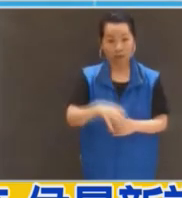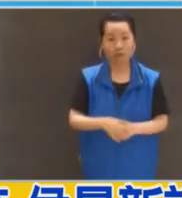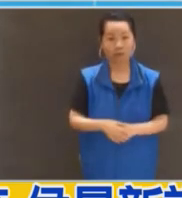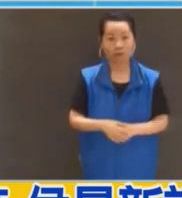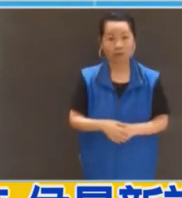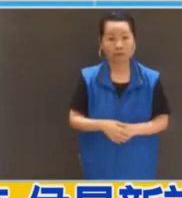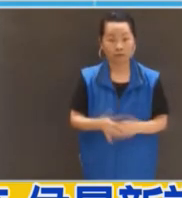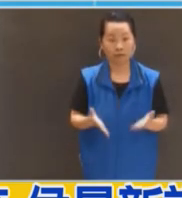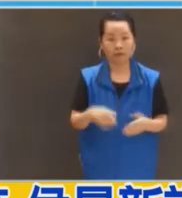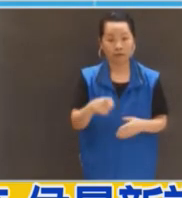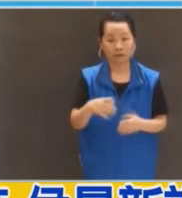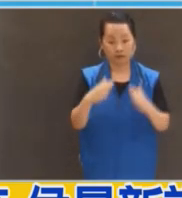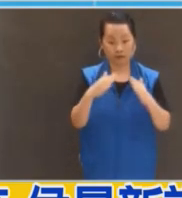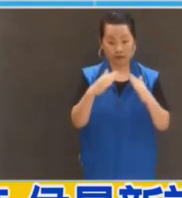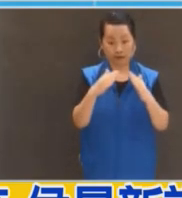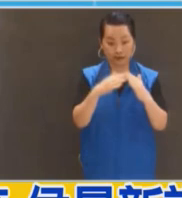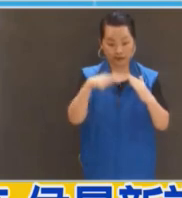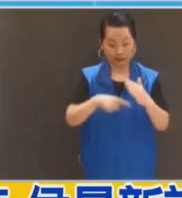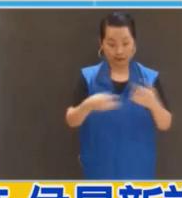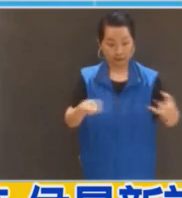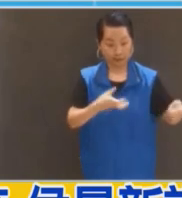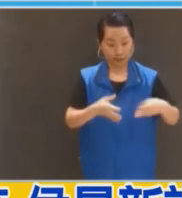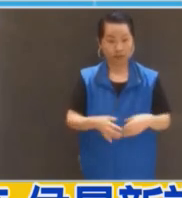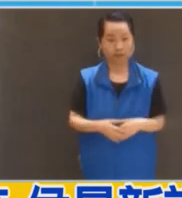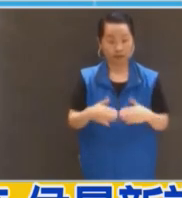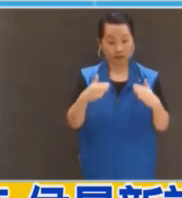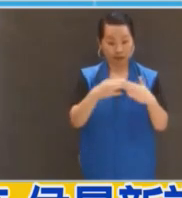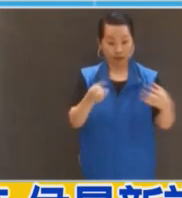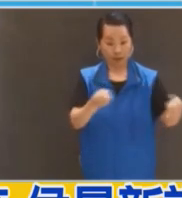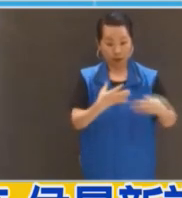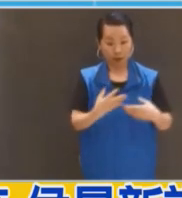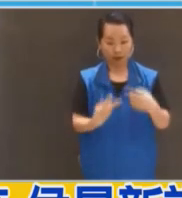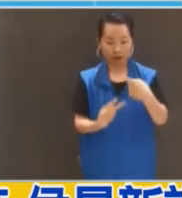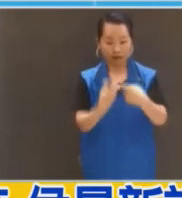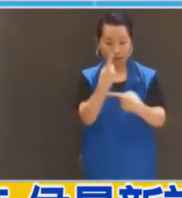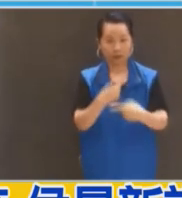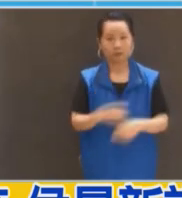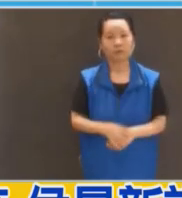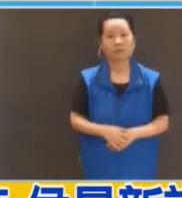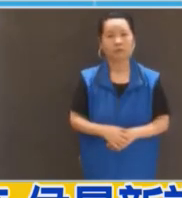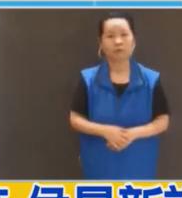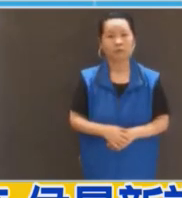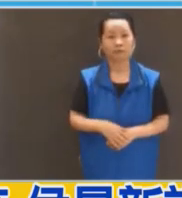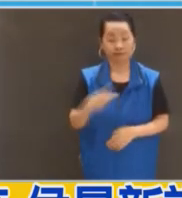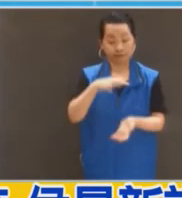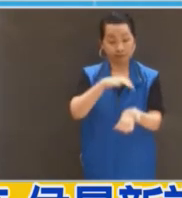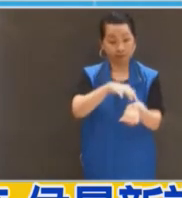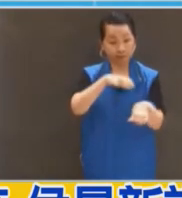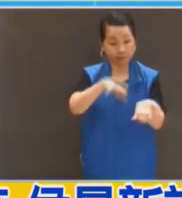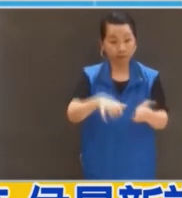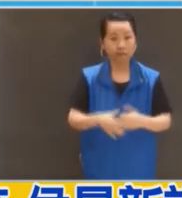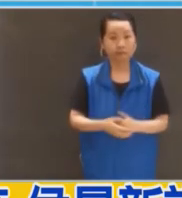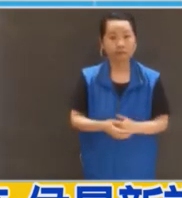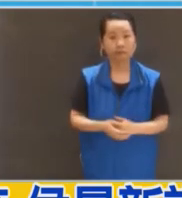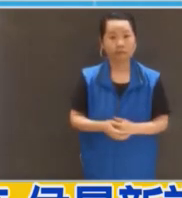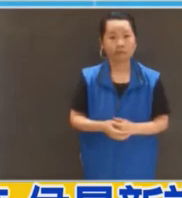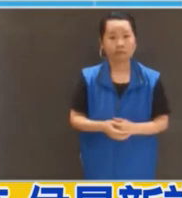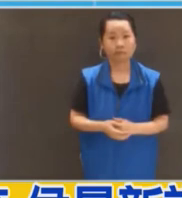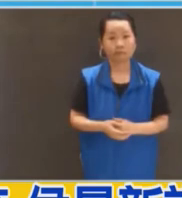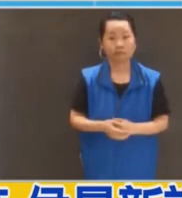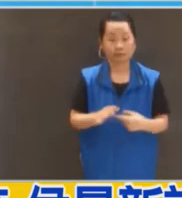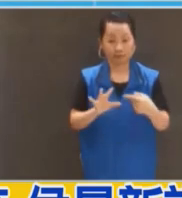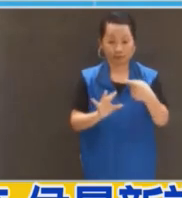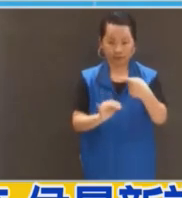是在家户，家户里面占了1半，27人。那医疗院所占了